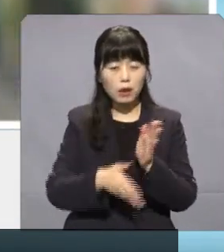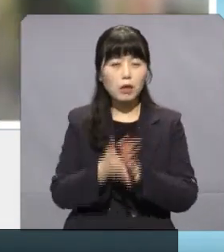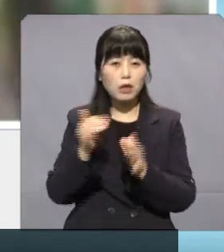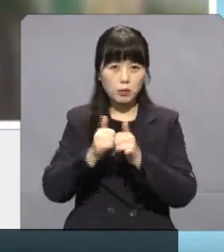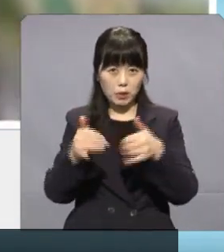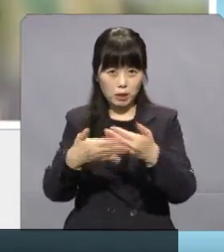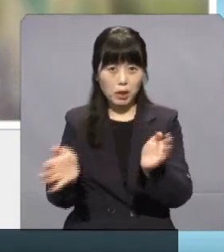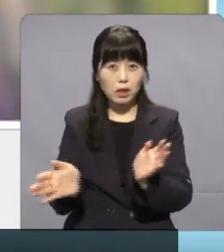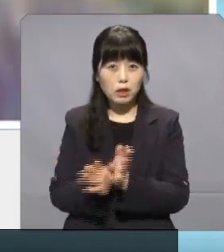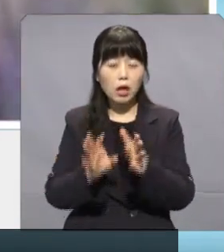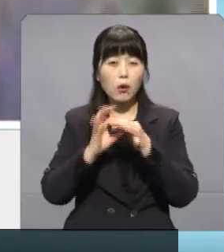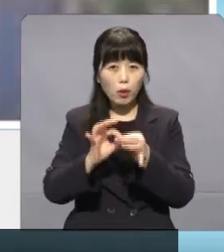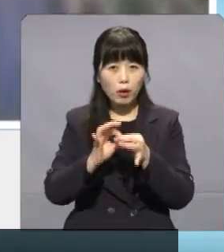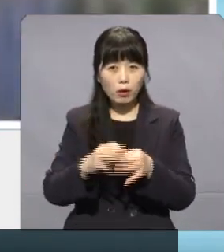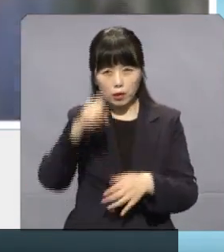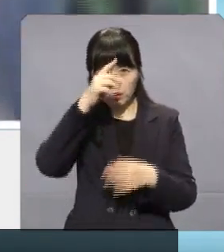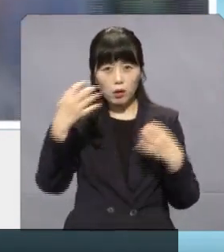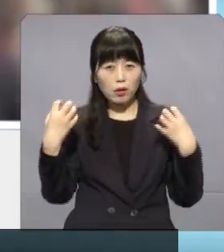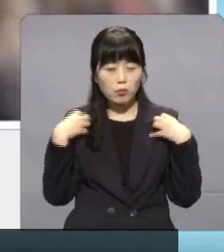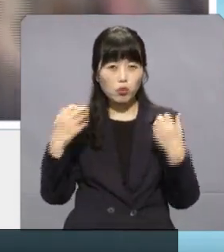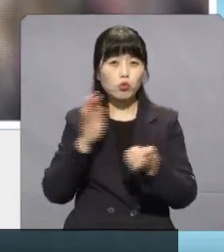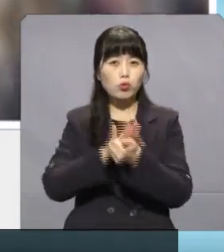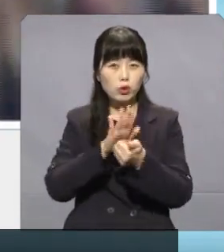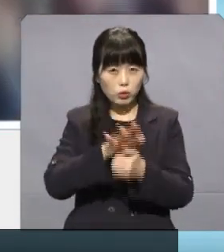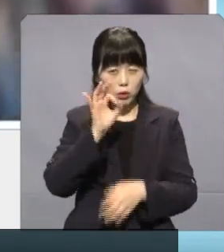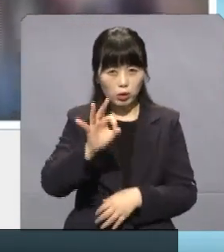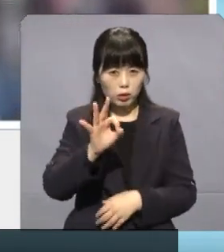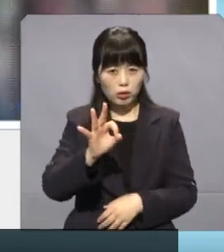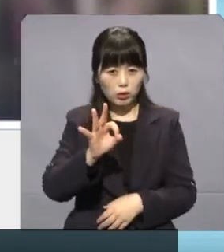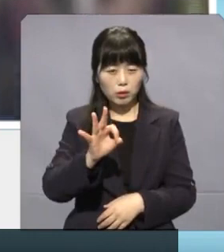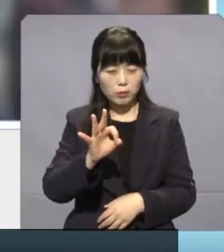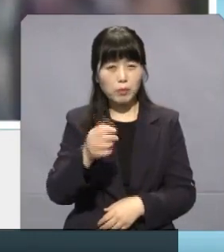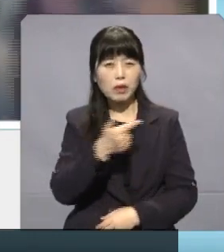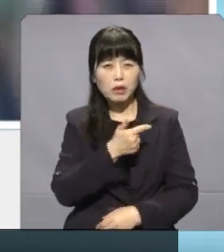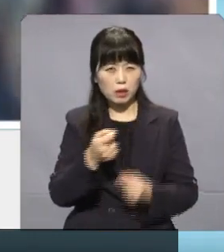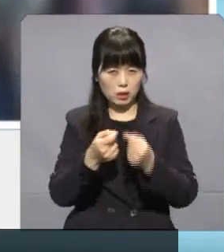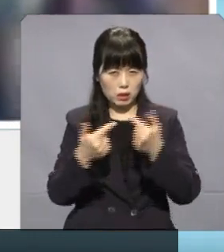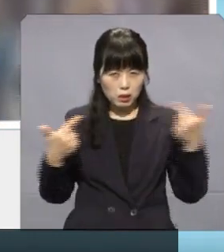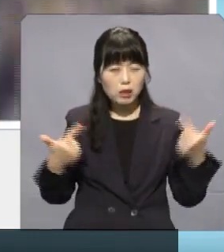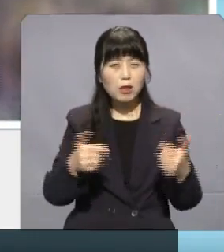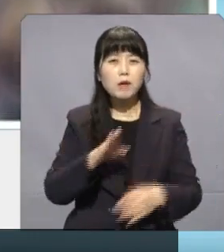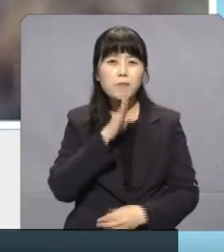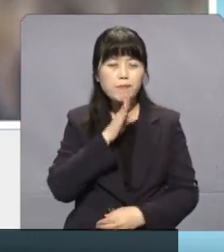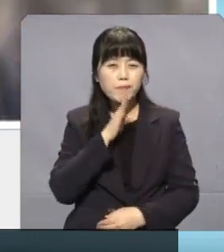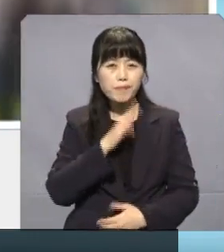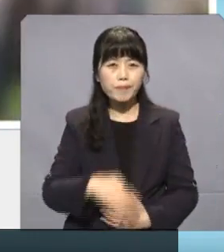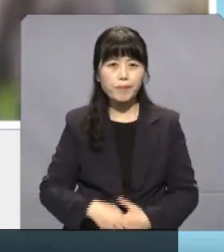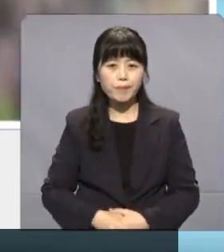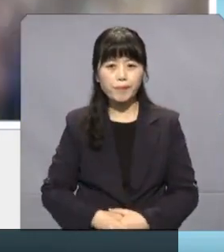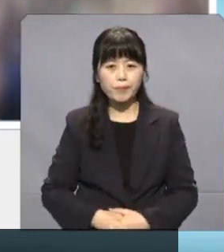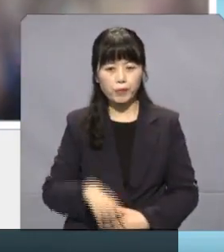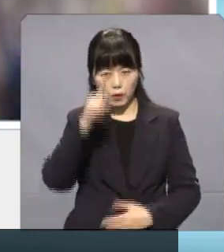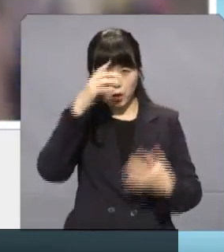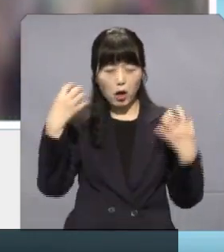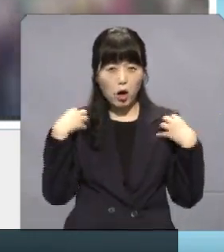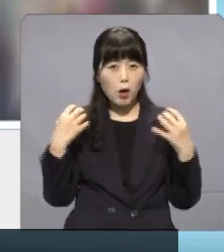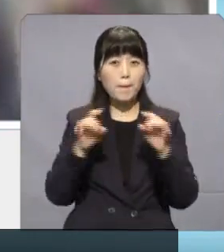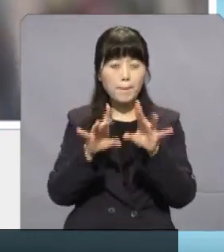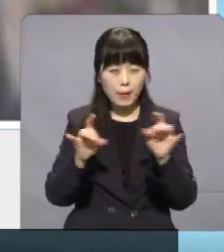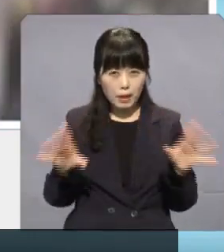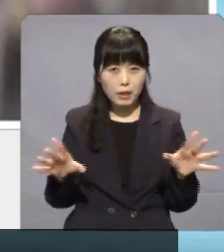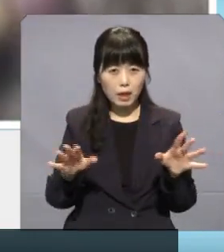시민단체와 관련된 어떤 정보 지원금 보조금이 크게 늘었던 것은 분명한 사실입니다 정권마다